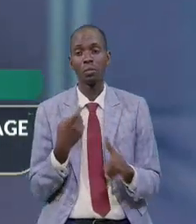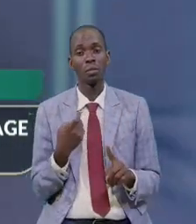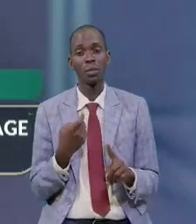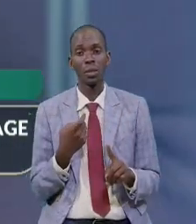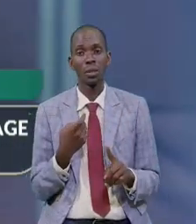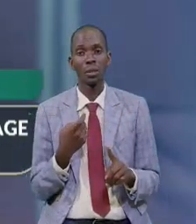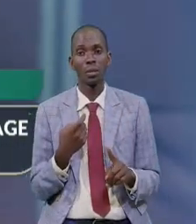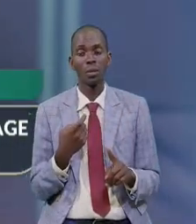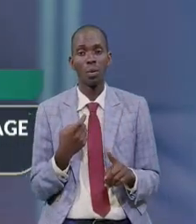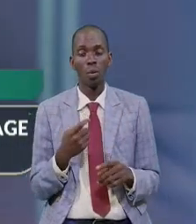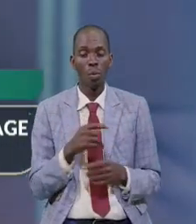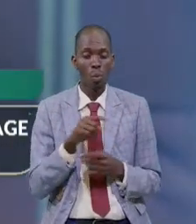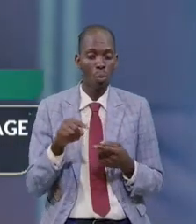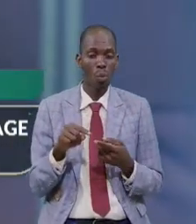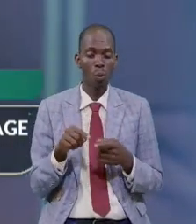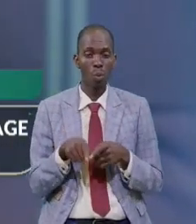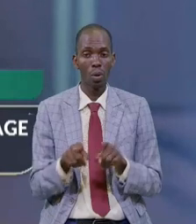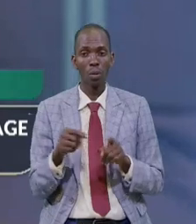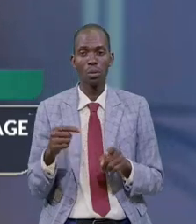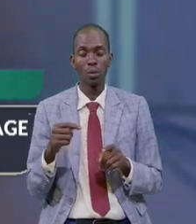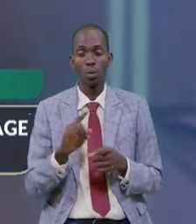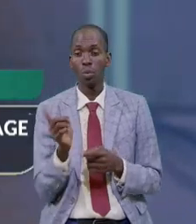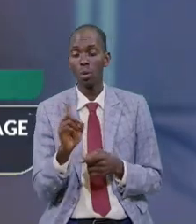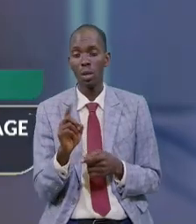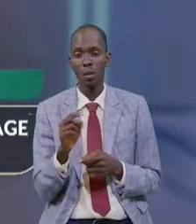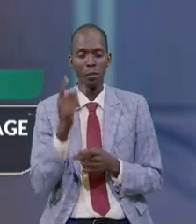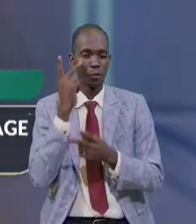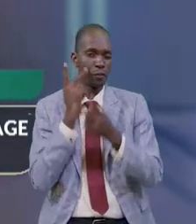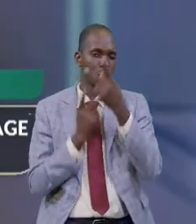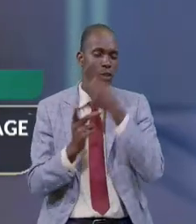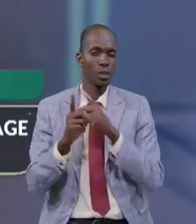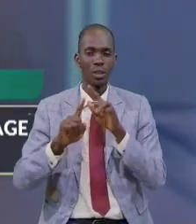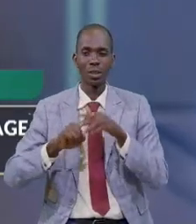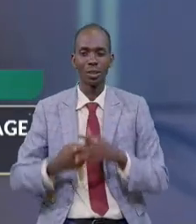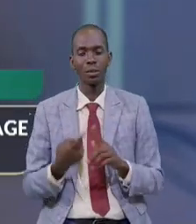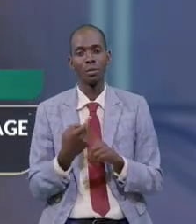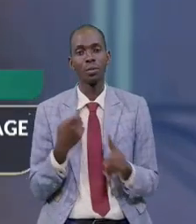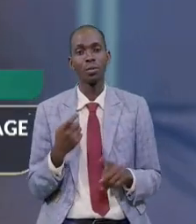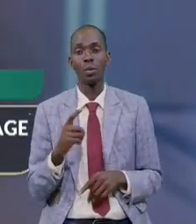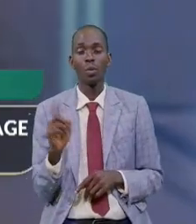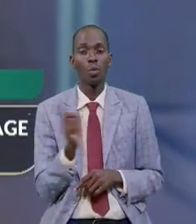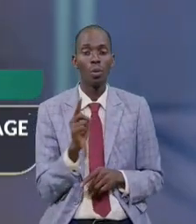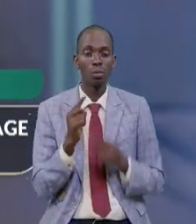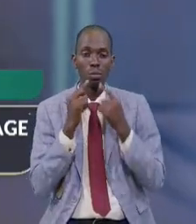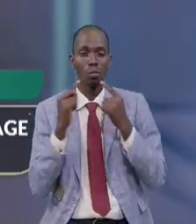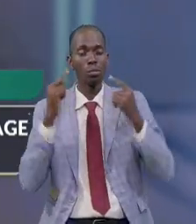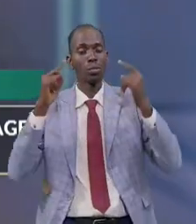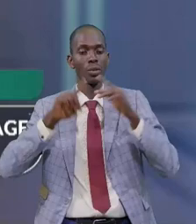commence lorsque la vision commence c'est là où l'accomplissement commence